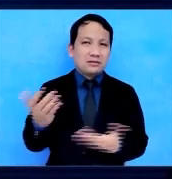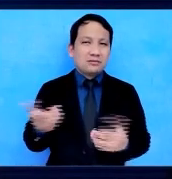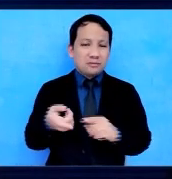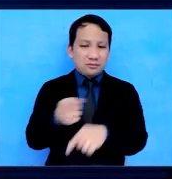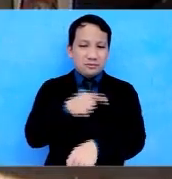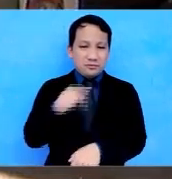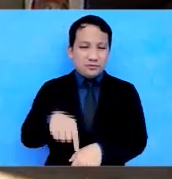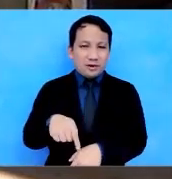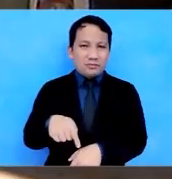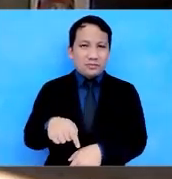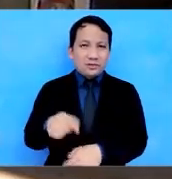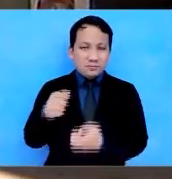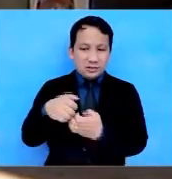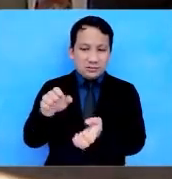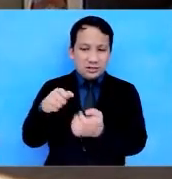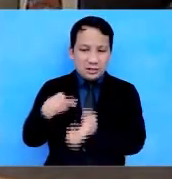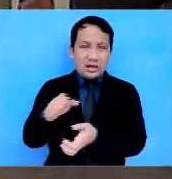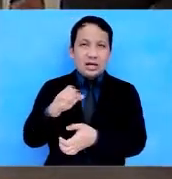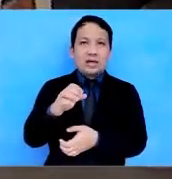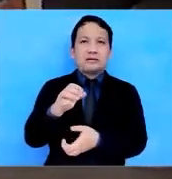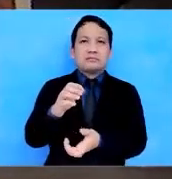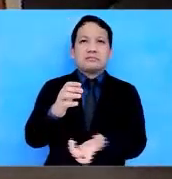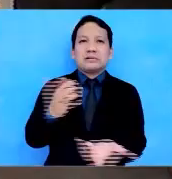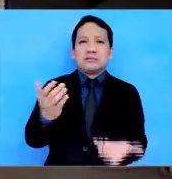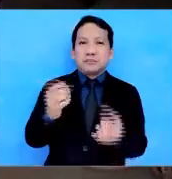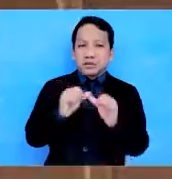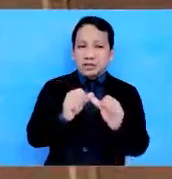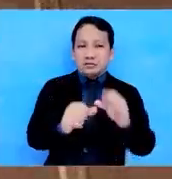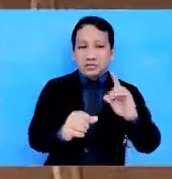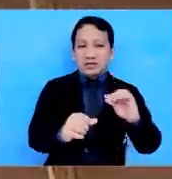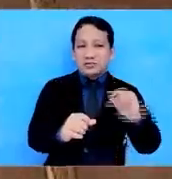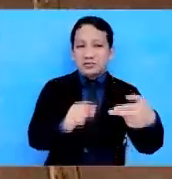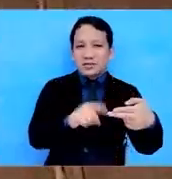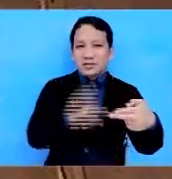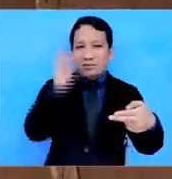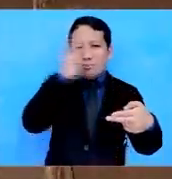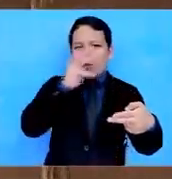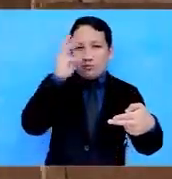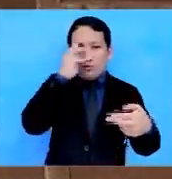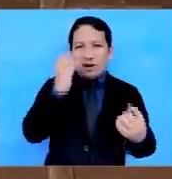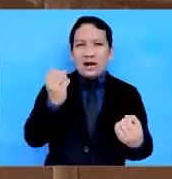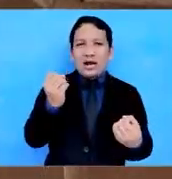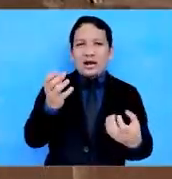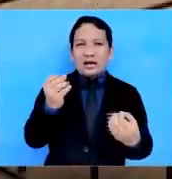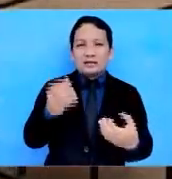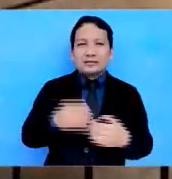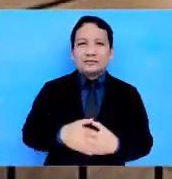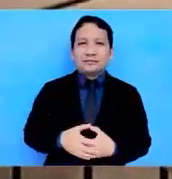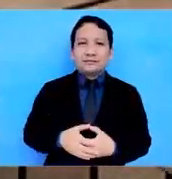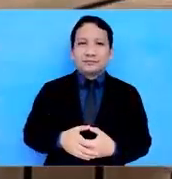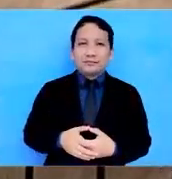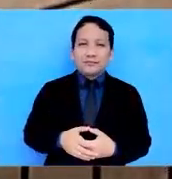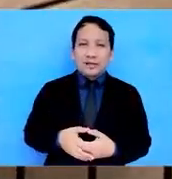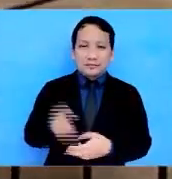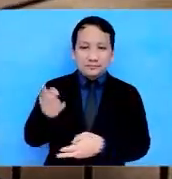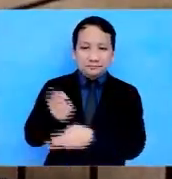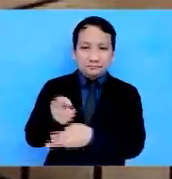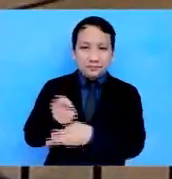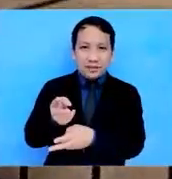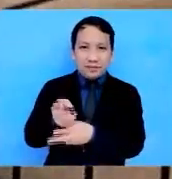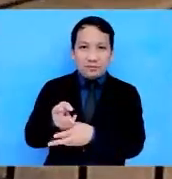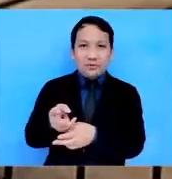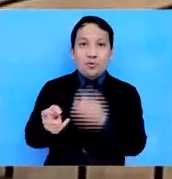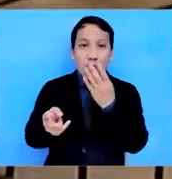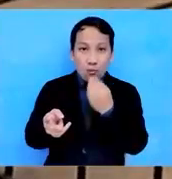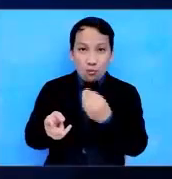aso. Ang mas kinababahala pa ng DOH ang dumaraming insidente kung saan mismong alaga ng mga biktima ang nakahagat